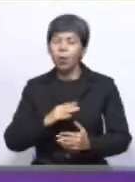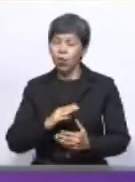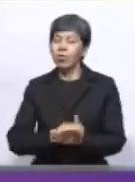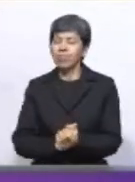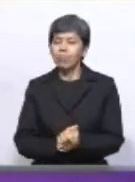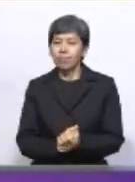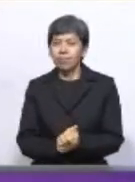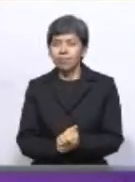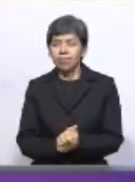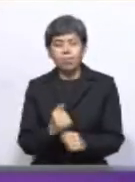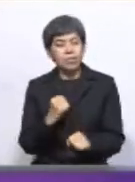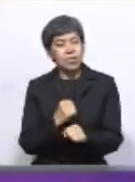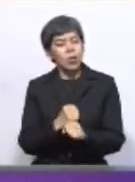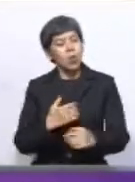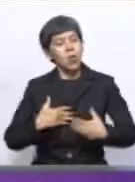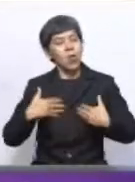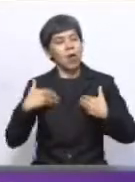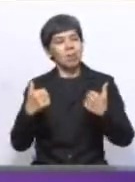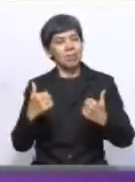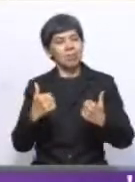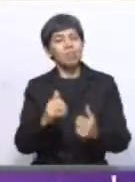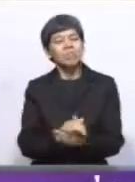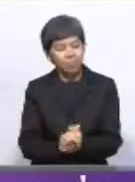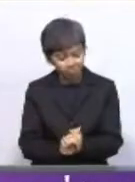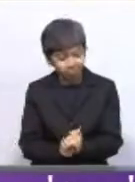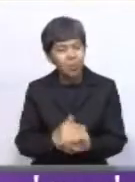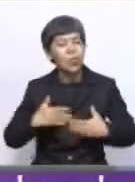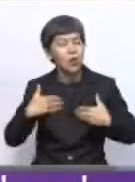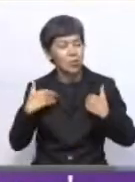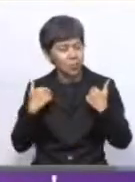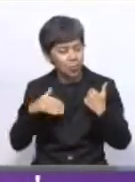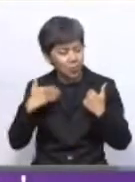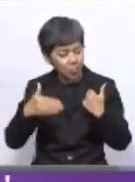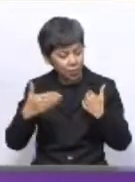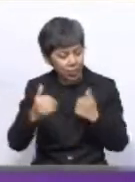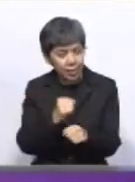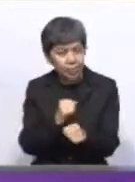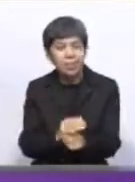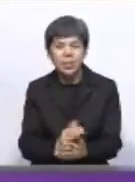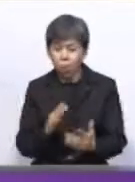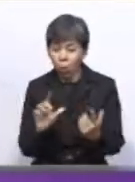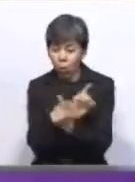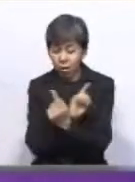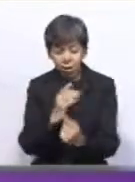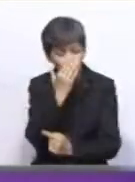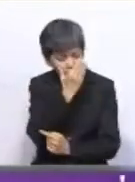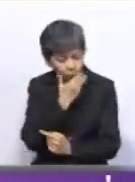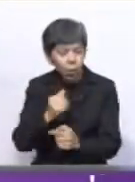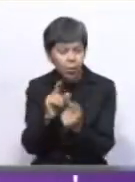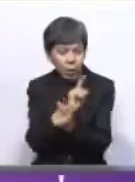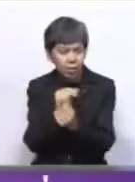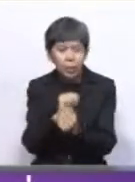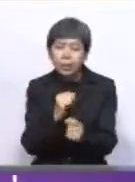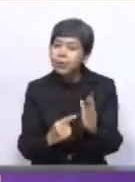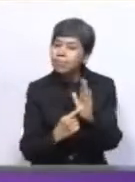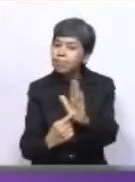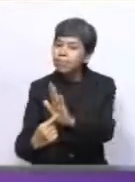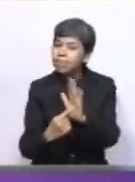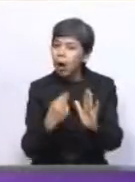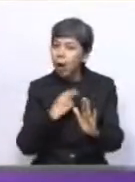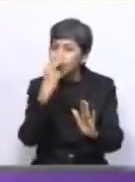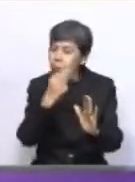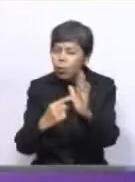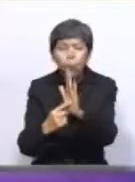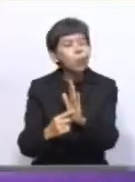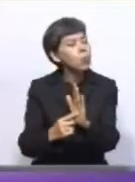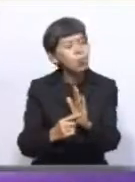ของพระองค์นั้นนะคะมีความสุขมาถึงจนถึงปัจจุบันนี้พวกเราทุกคนจึงขอนำวัฒนธรรมที่ดีงามพวกนี้นะคะมาแสดงให้พี่น้องประชาช